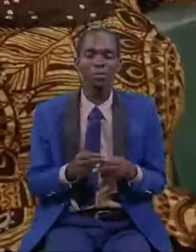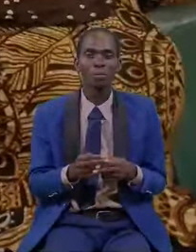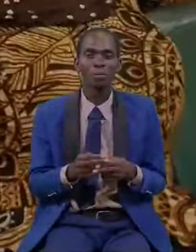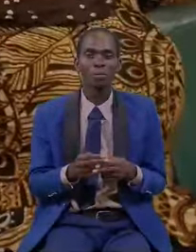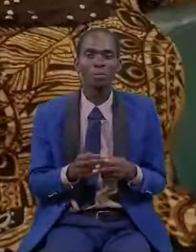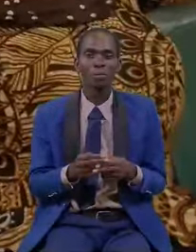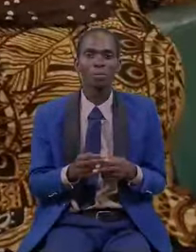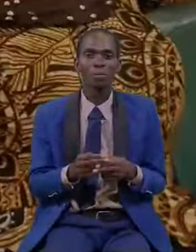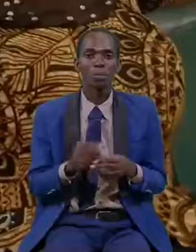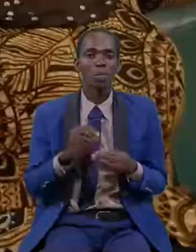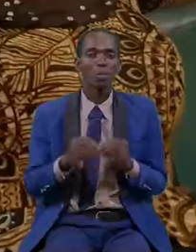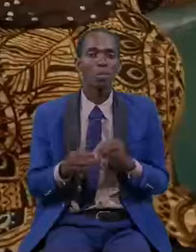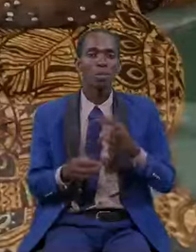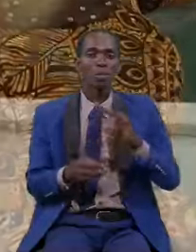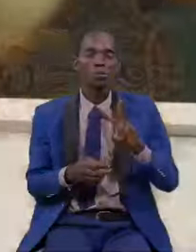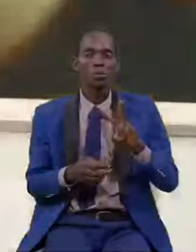Voyons